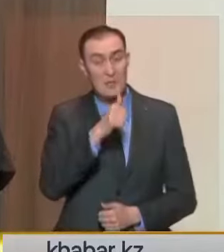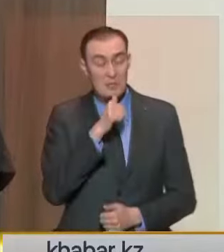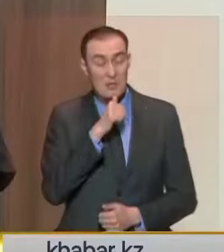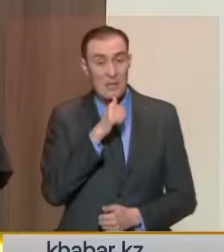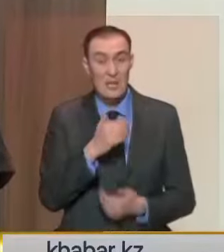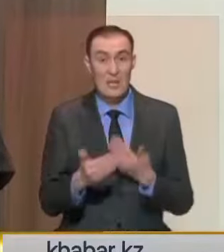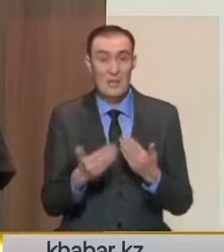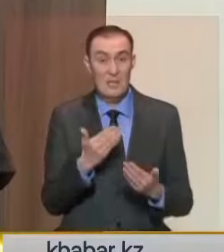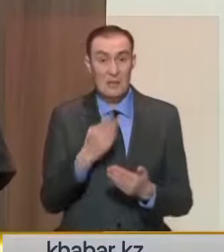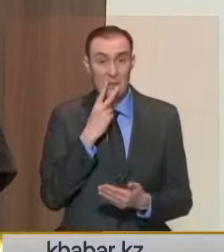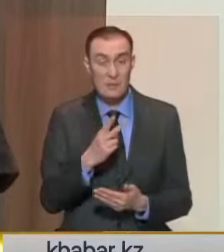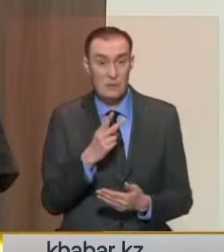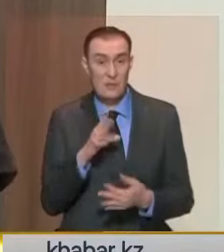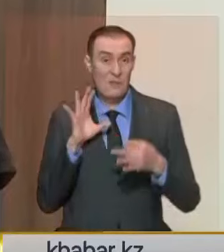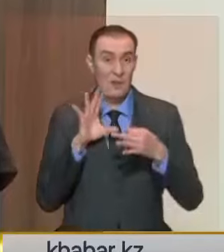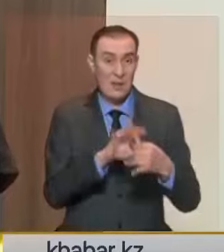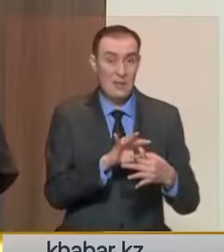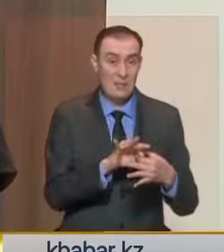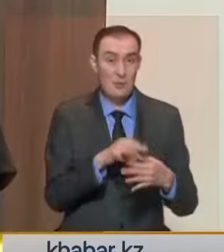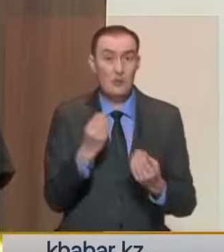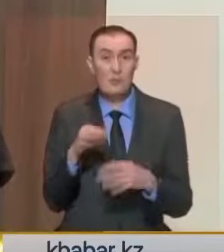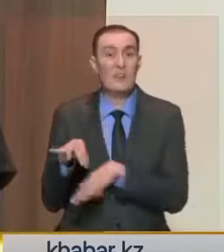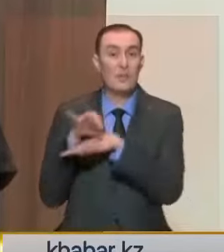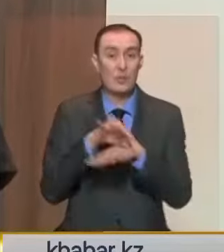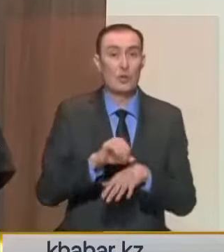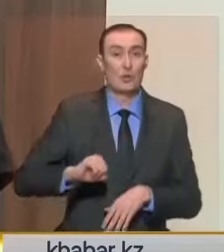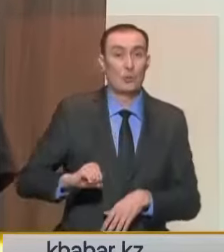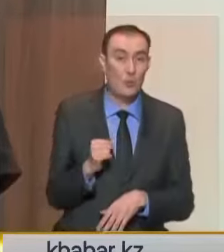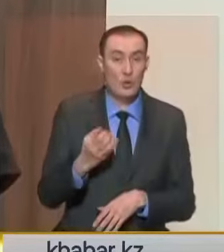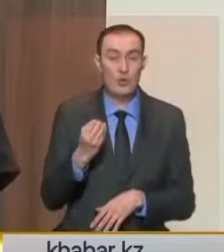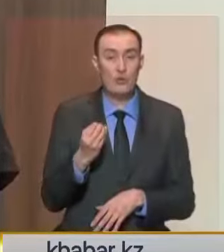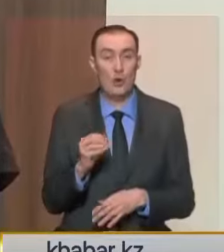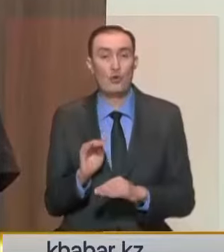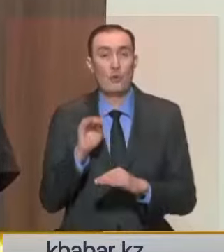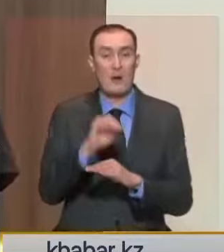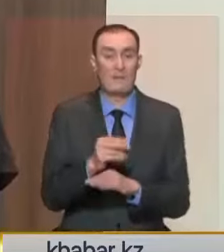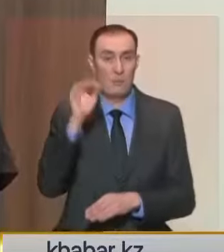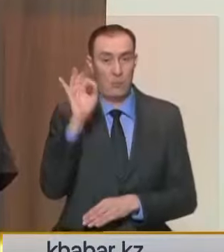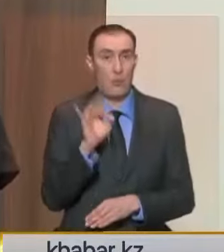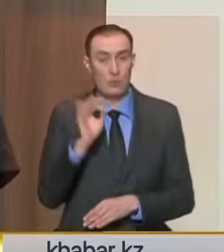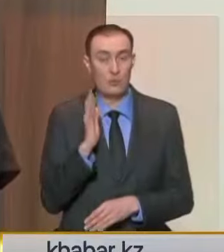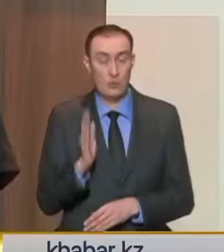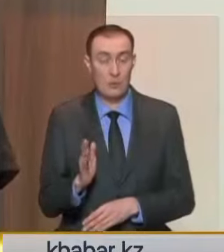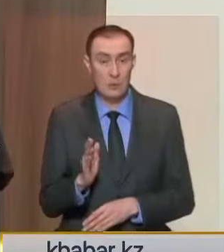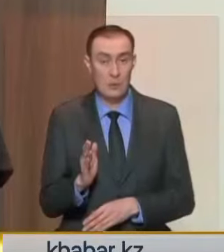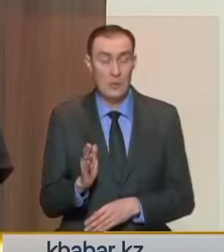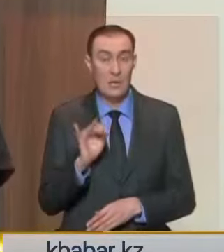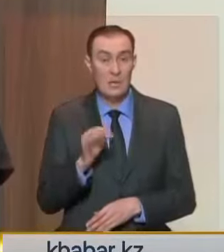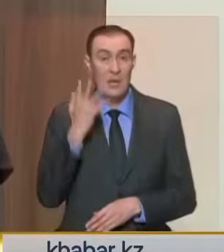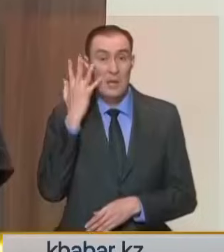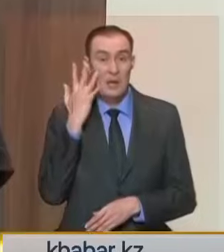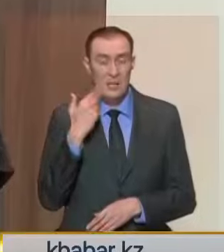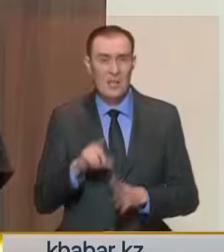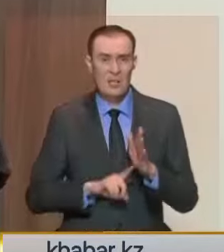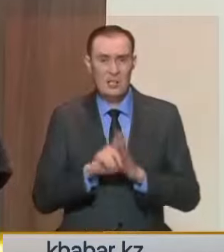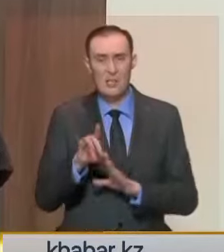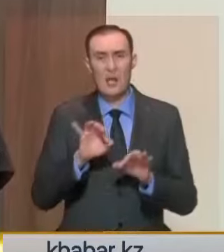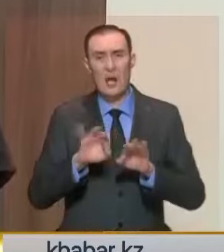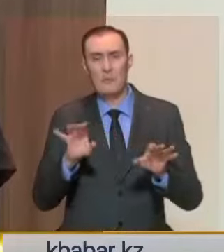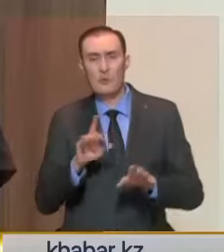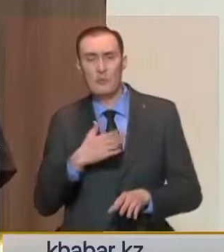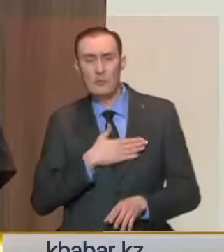реферальная система, приведи сюда друга, получи там за это бонус. И когда там начинают описывать, что мы занимаемся бизнесом,